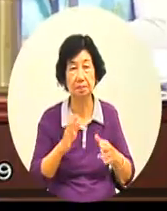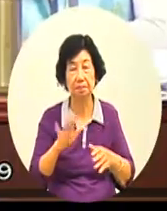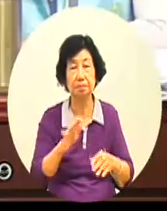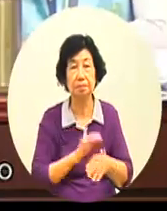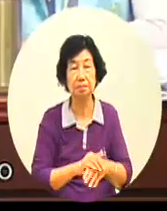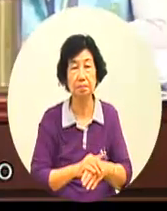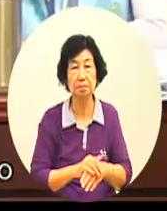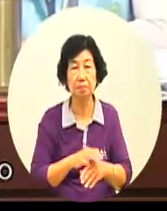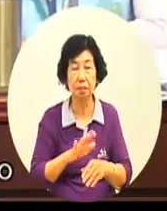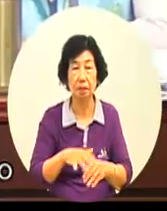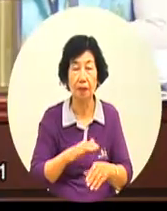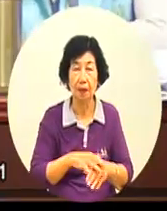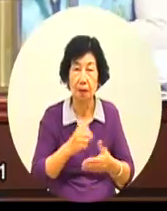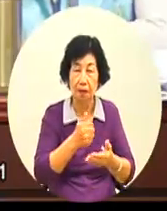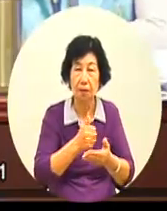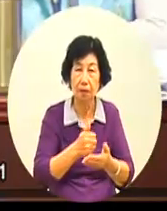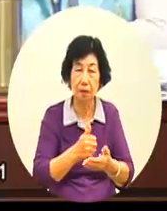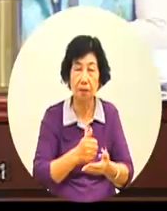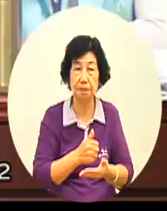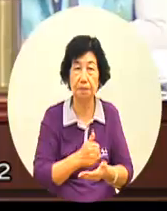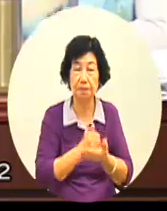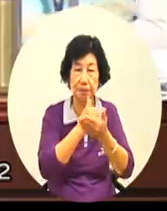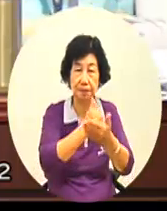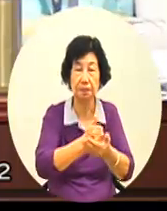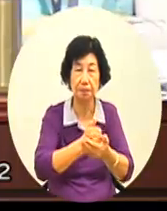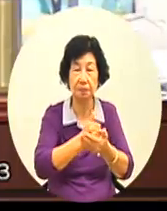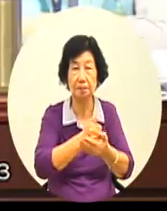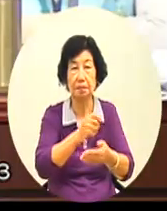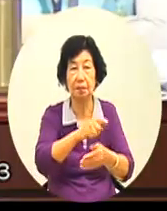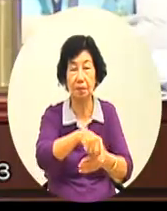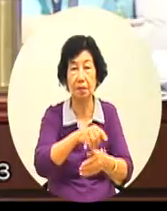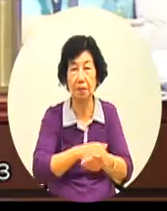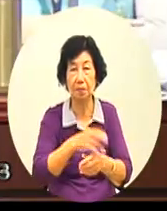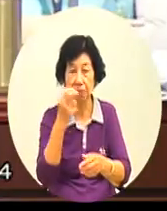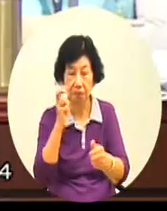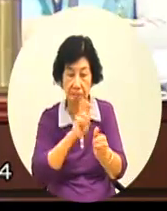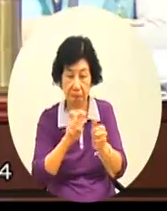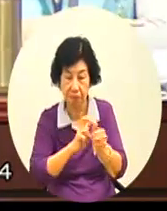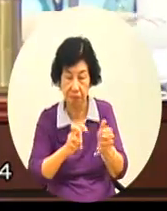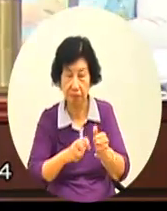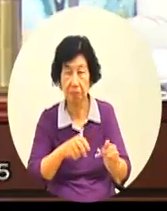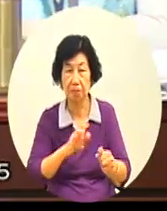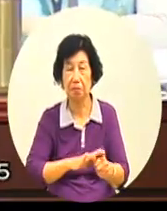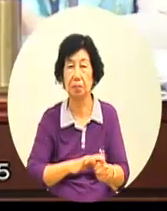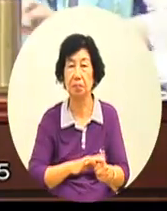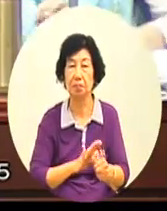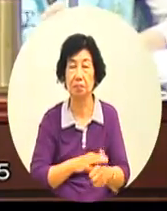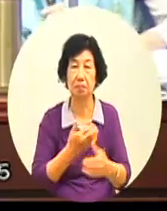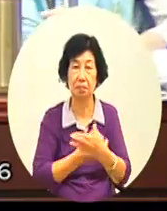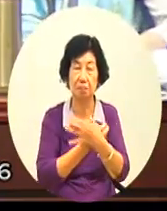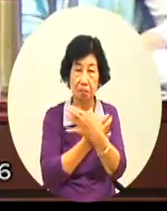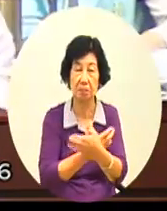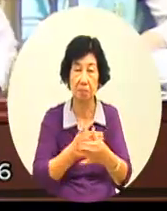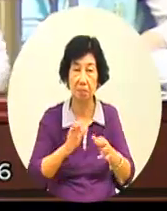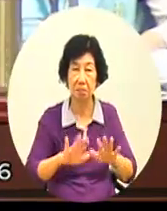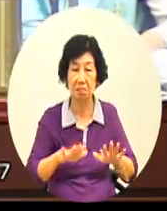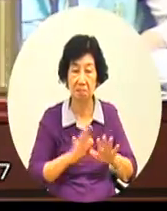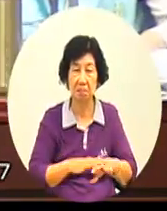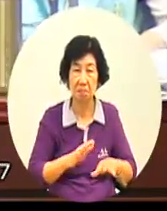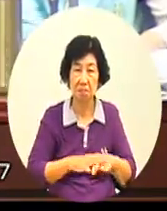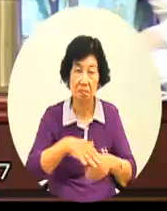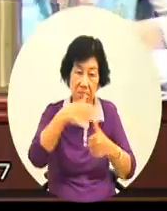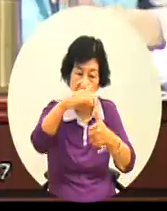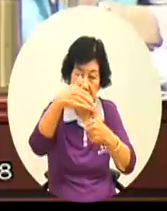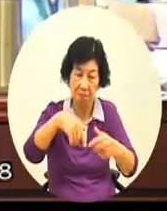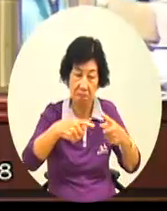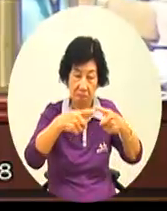励跟雇用的奖励措施。那其实目前这个行业比较 为什么比较难到招募到照顾员，是